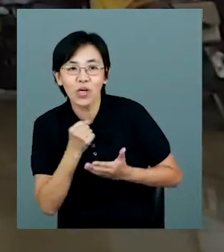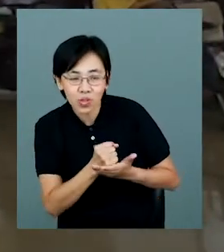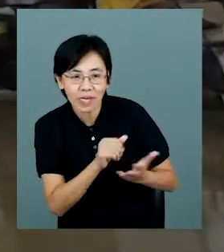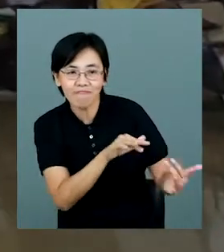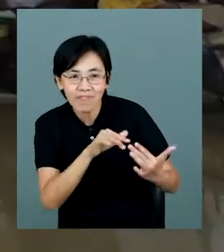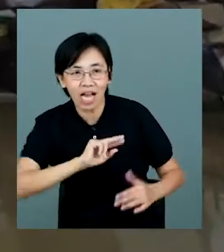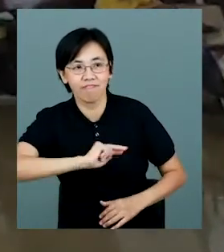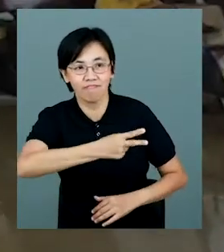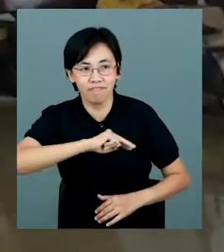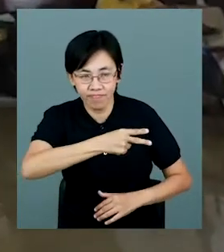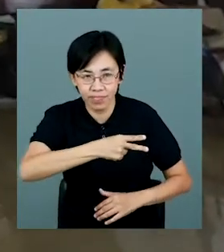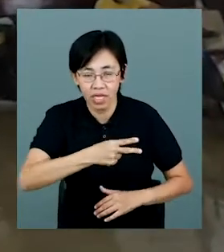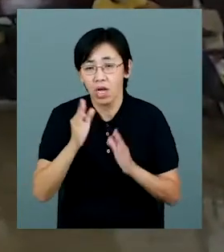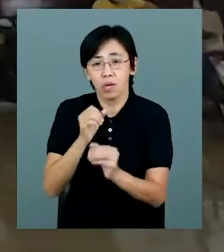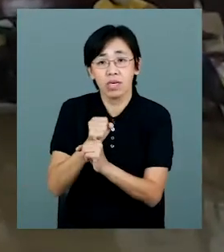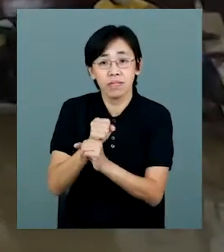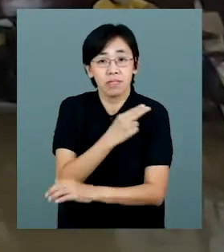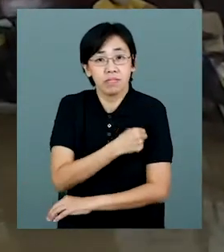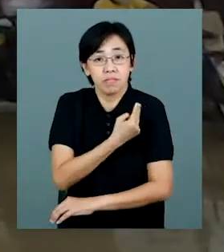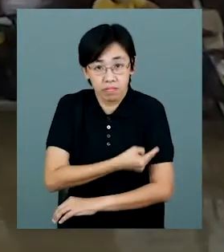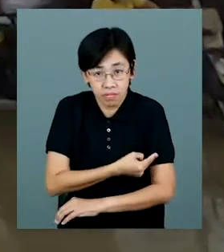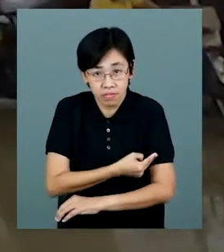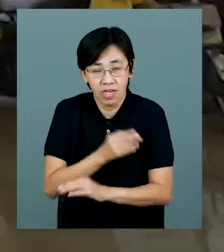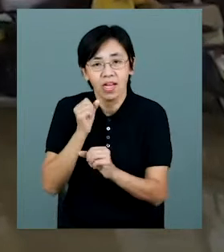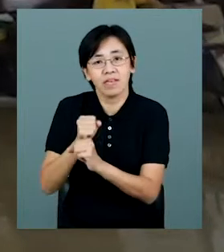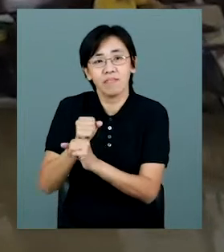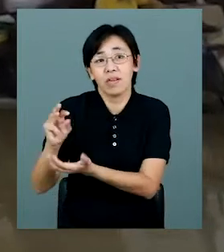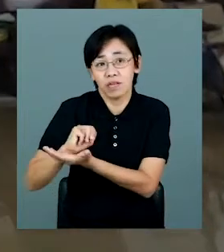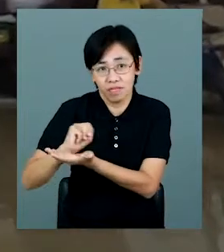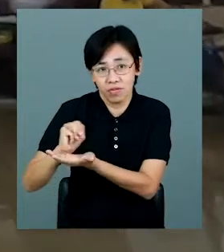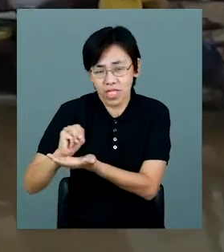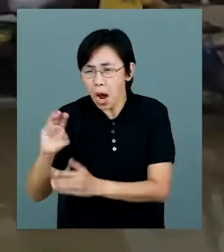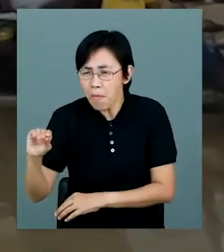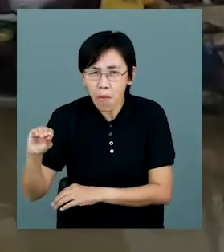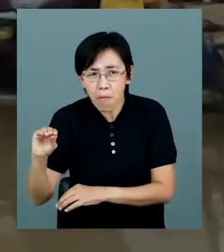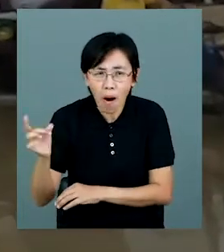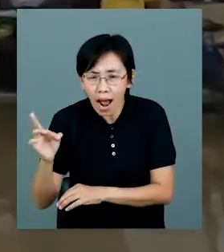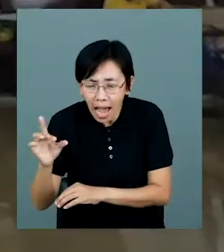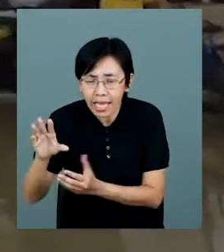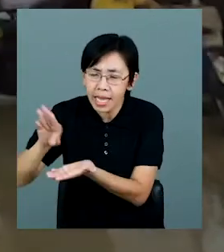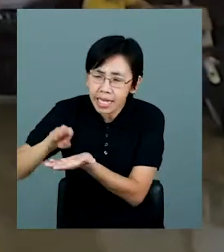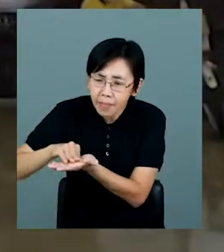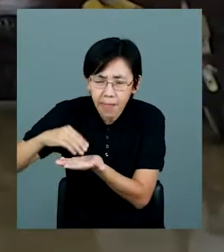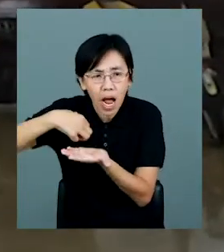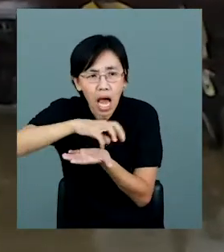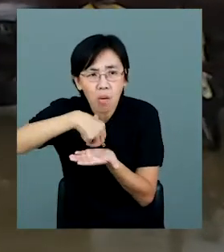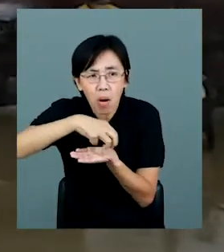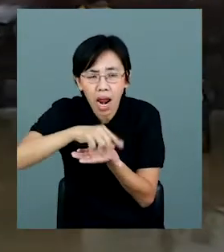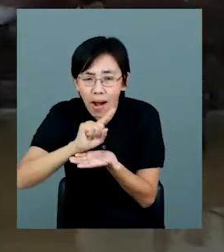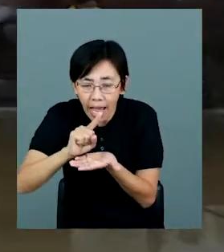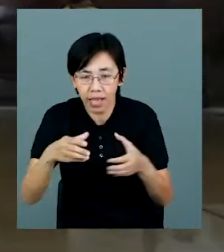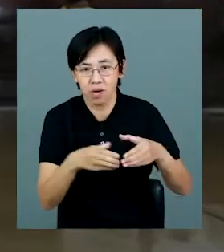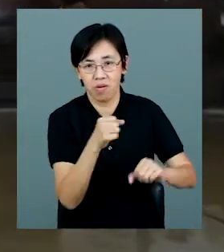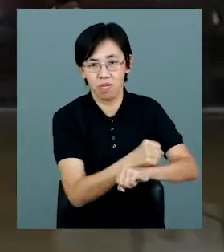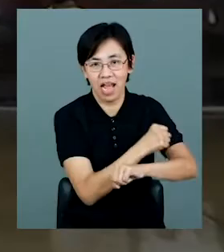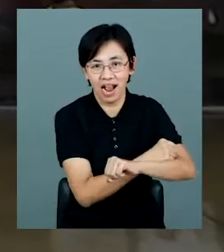างเจ้าหน้าที่โรงพยาบาลหรือว่าเจ้าหน้าที่มูลนิธินะครับจะให้ข้อมูลกับกลุ่มผู้